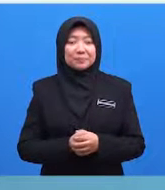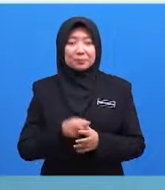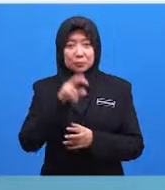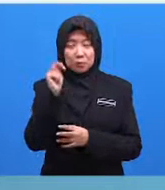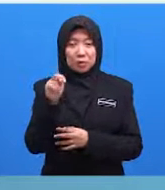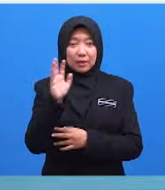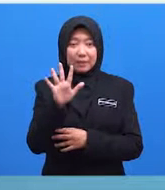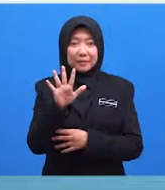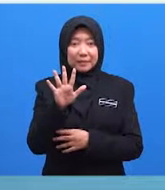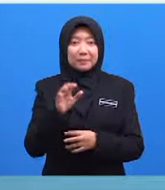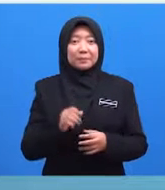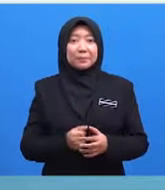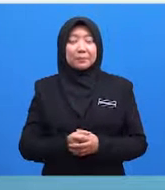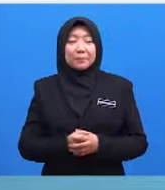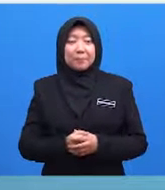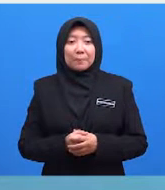Soalan kelima,